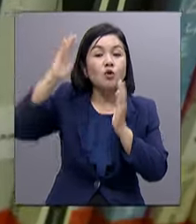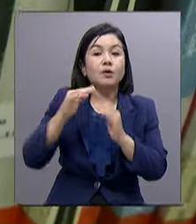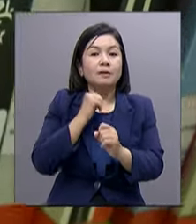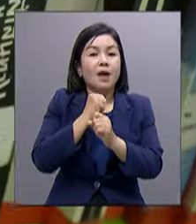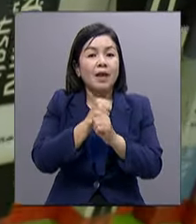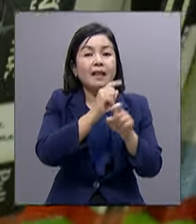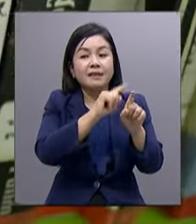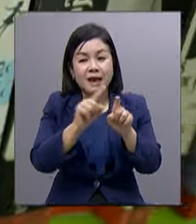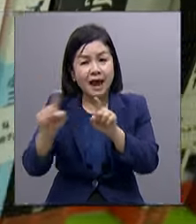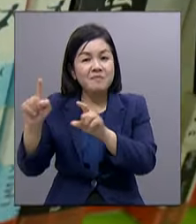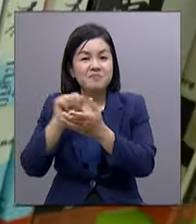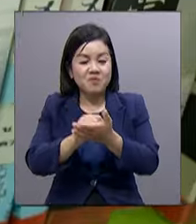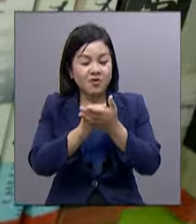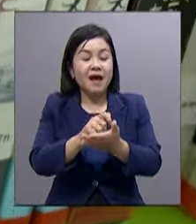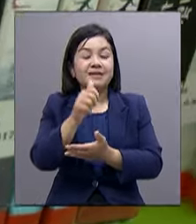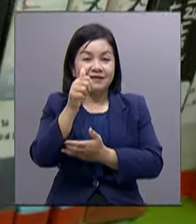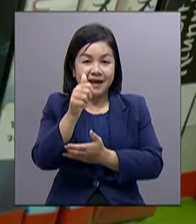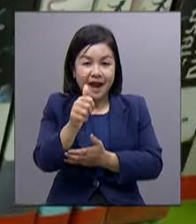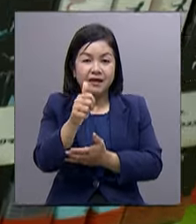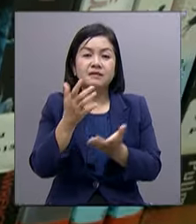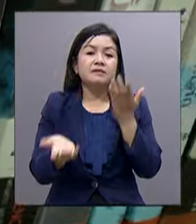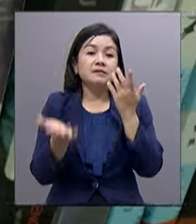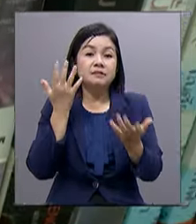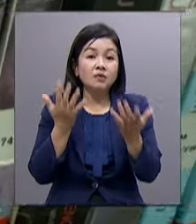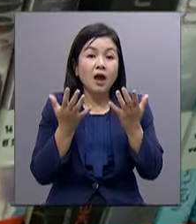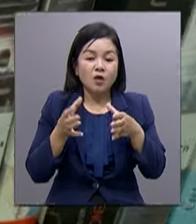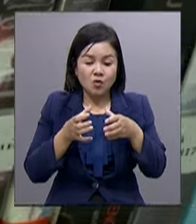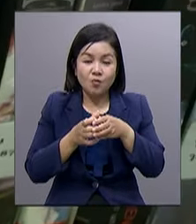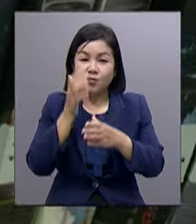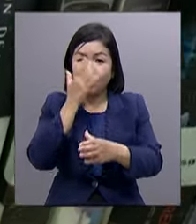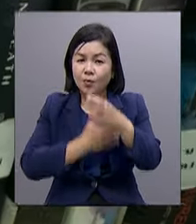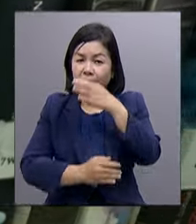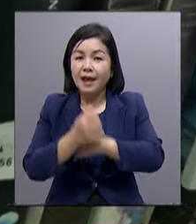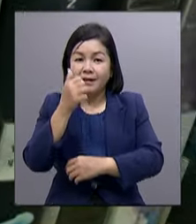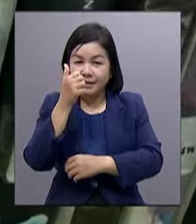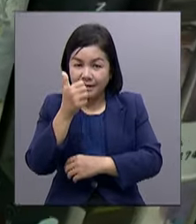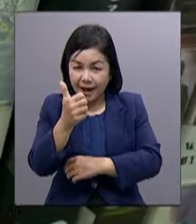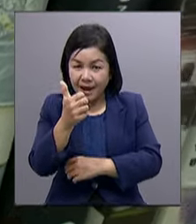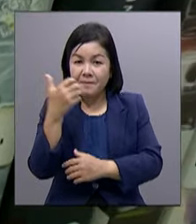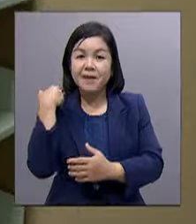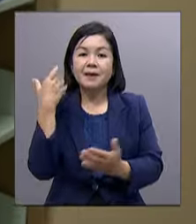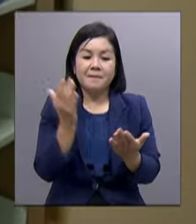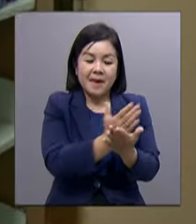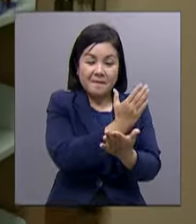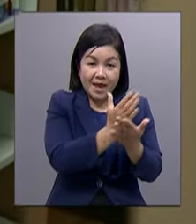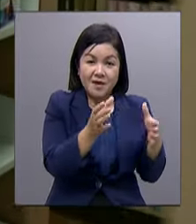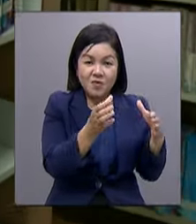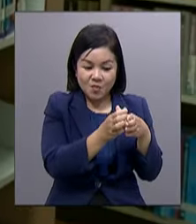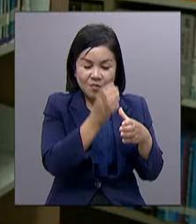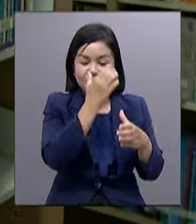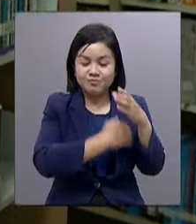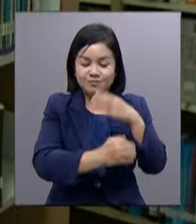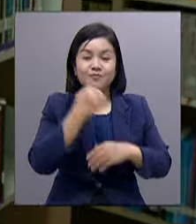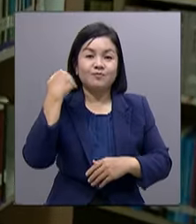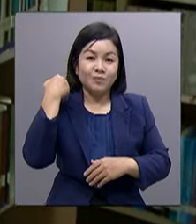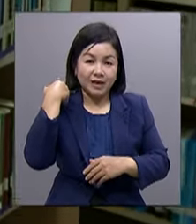เข้ามาใช้บริการได้อย่างสะดวกหรือแม้กระทั่งผู้พิการนะคะเราก็จะมีโซนที่แบ่งไว้สำหรับผู้พิการด้วยน